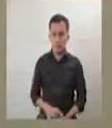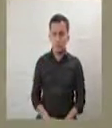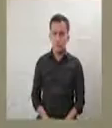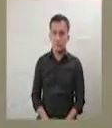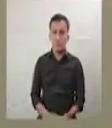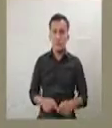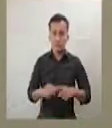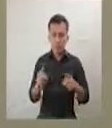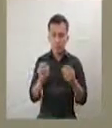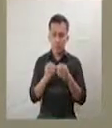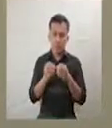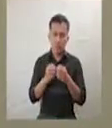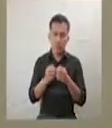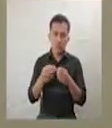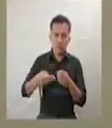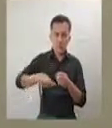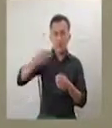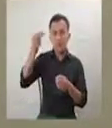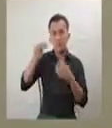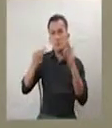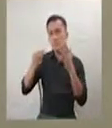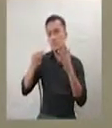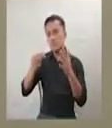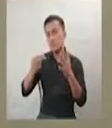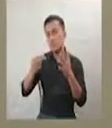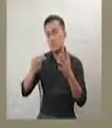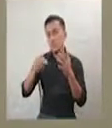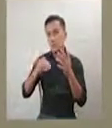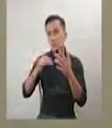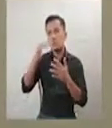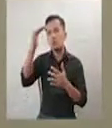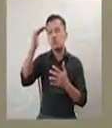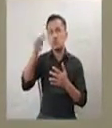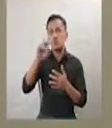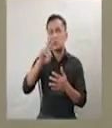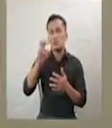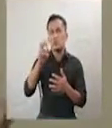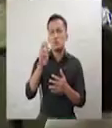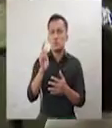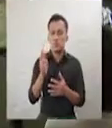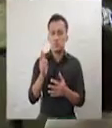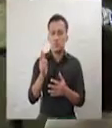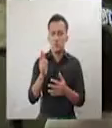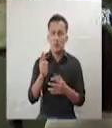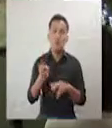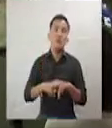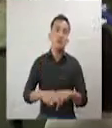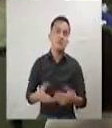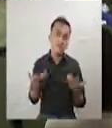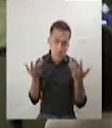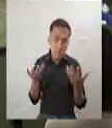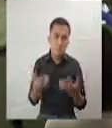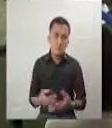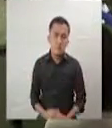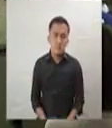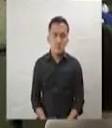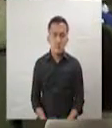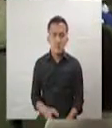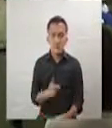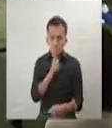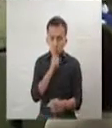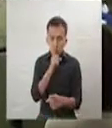to 220. Plus, yung katotohanan na merong mga city ordinance na